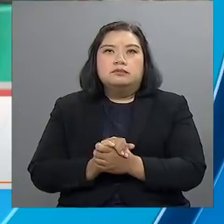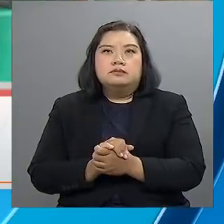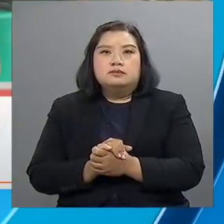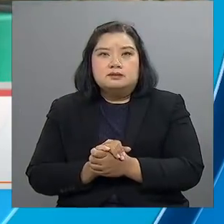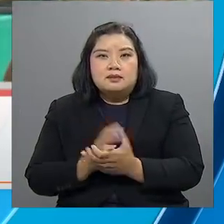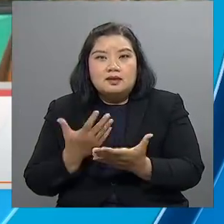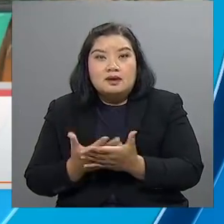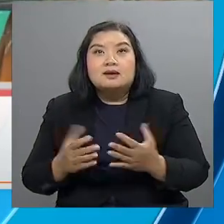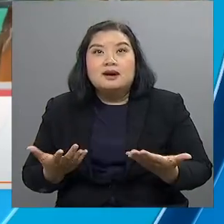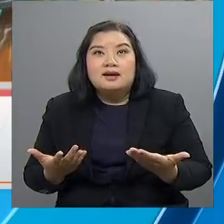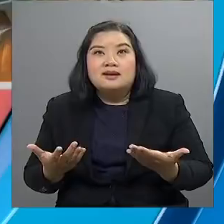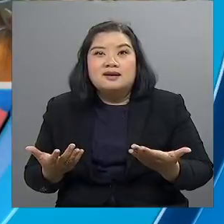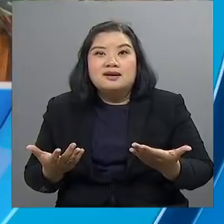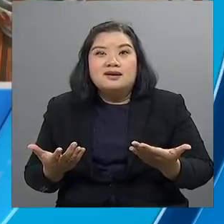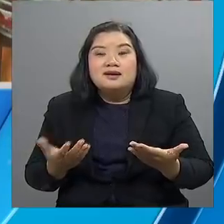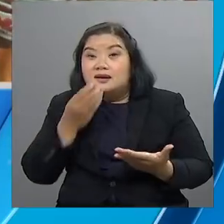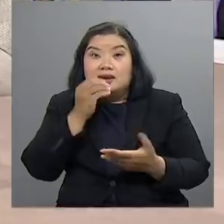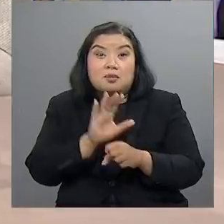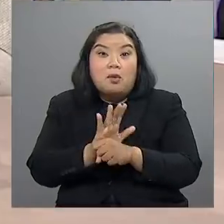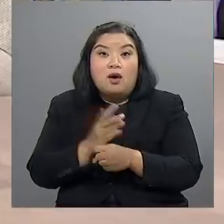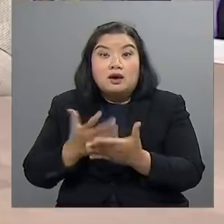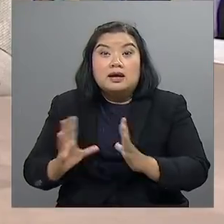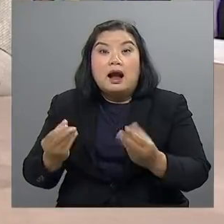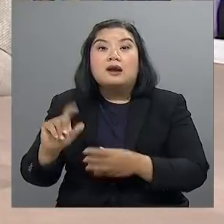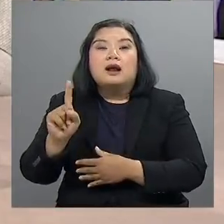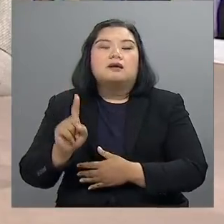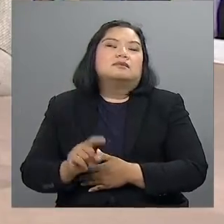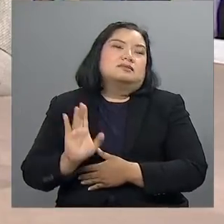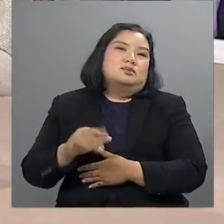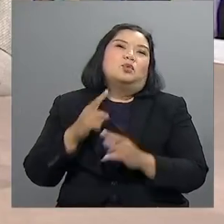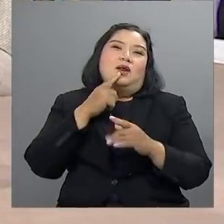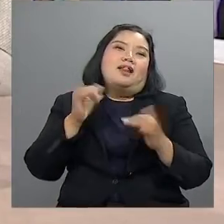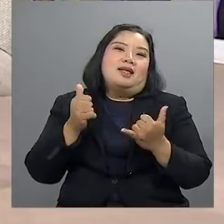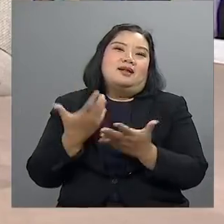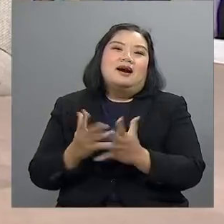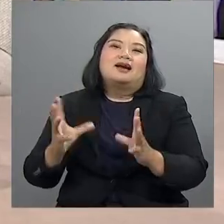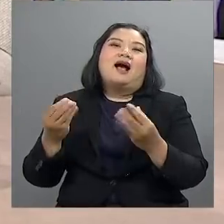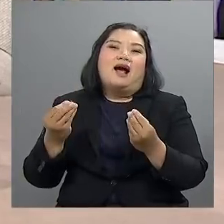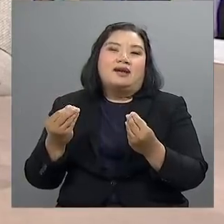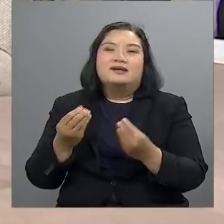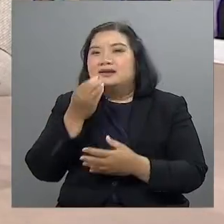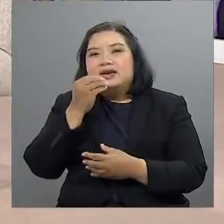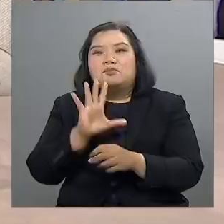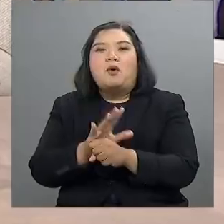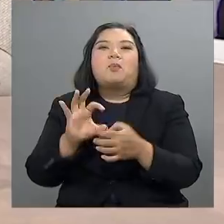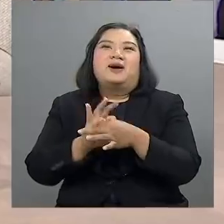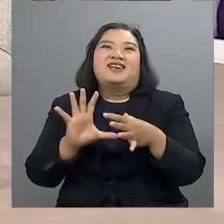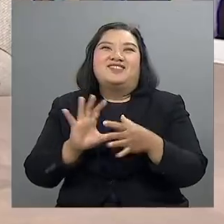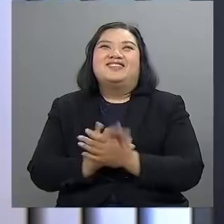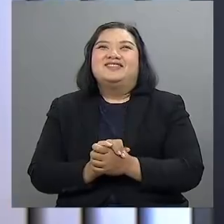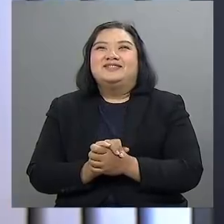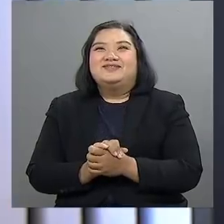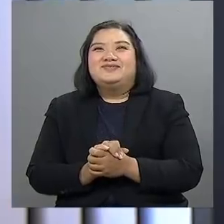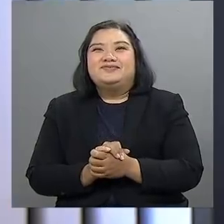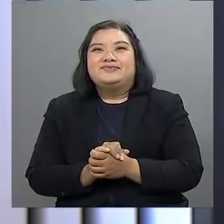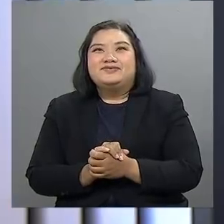ไม่ดี ไม่ได้หมายความว่าแบบไปซื้อของกูของกิน เป็นมุกเป็นมุก ช่วยเอา2วินาทีเมื่อสักครู่คืนมาด้วยค่ะคุณผู้ชม เอาเงินหาย